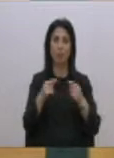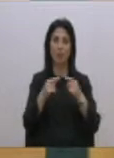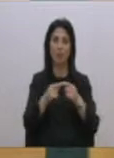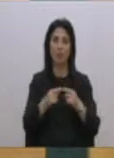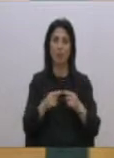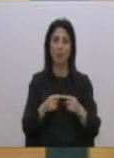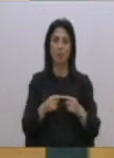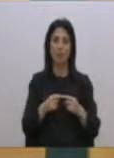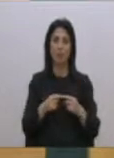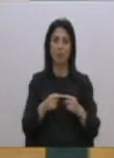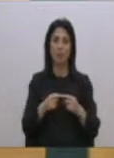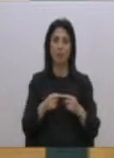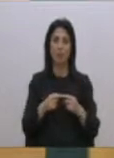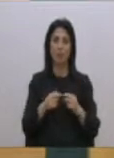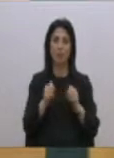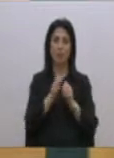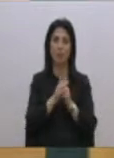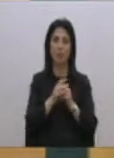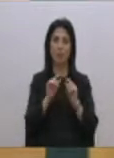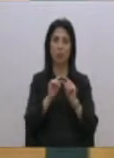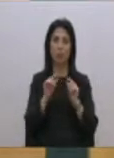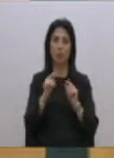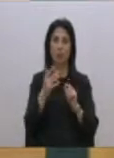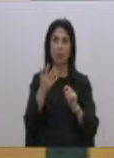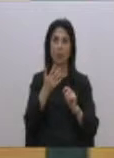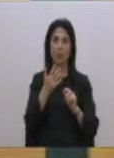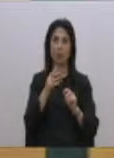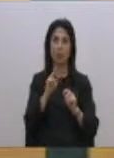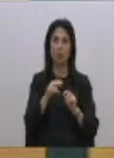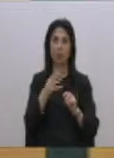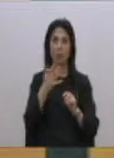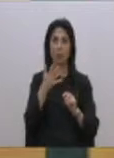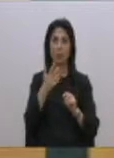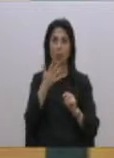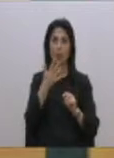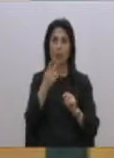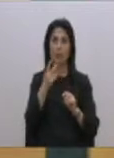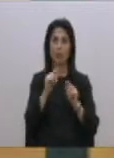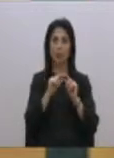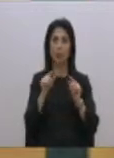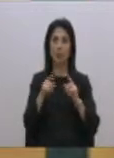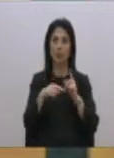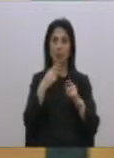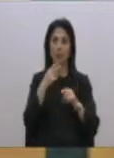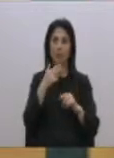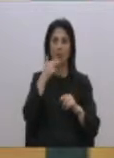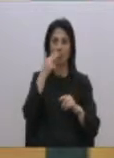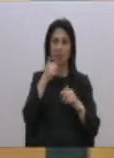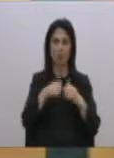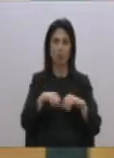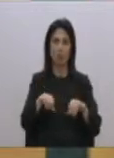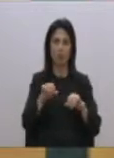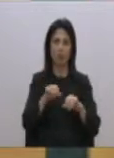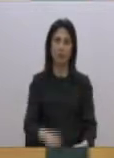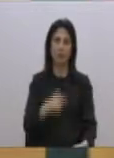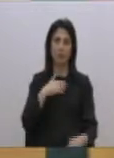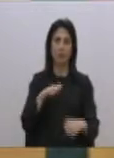დაზუსტდეს. მე15 პუნქტის მე5 პუნქტი 53 და 52 პუნქტებში საუბრობს ამაზე ვენეციის კომისია.